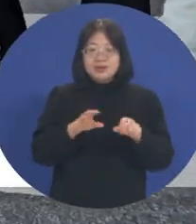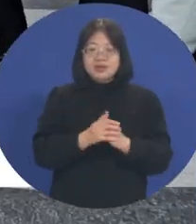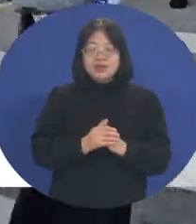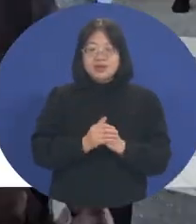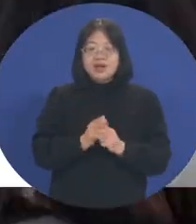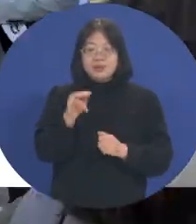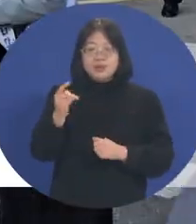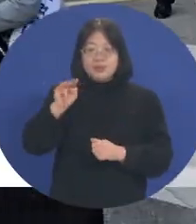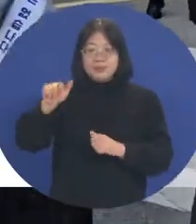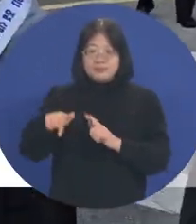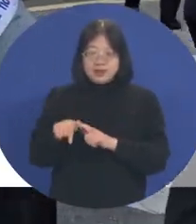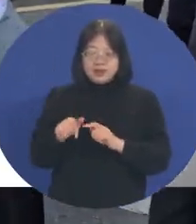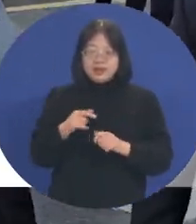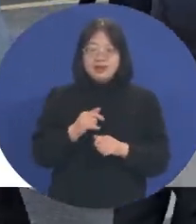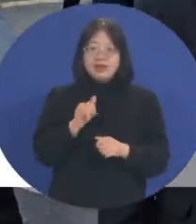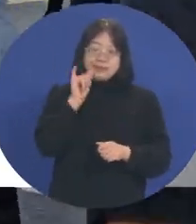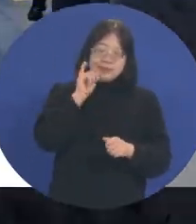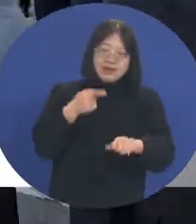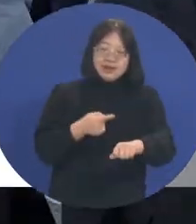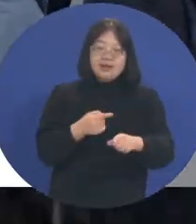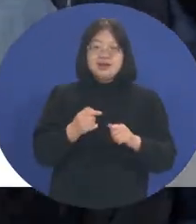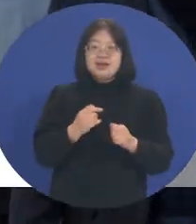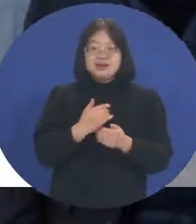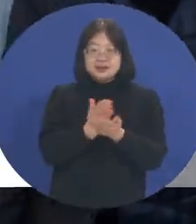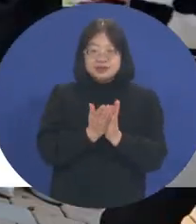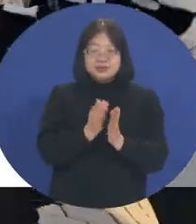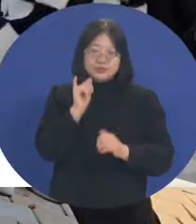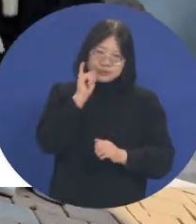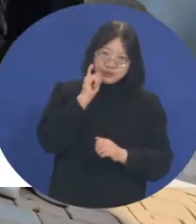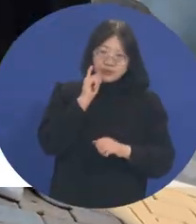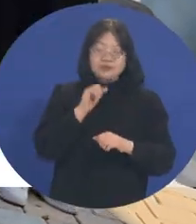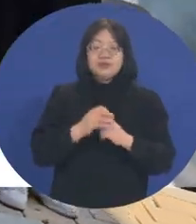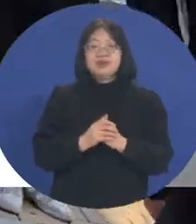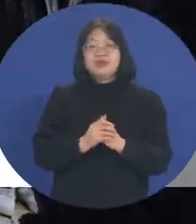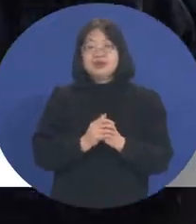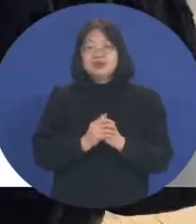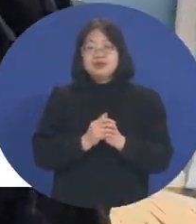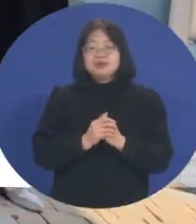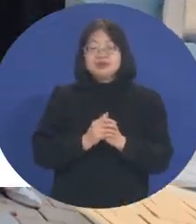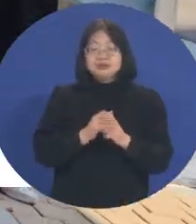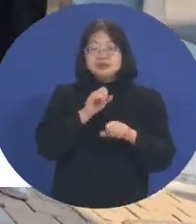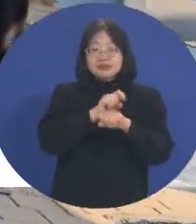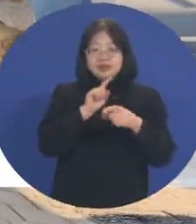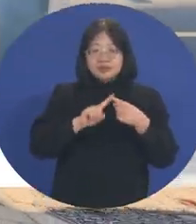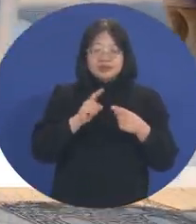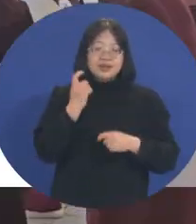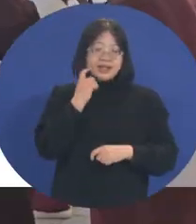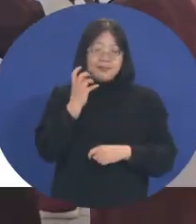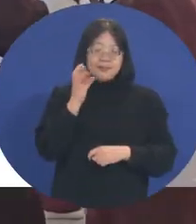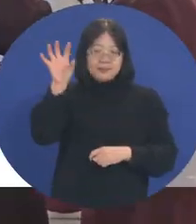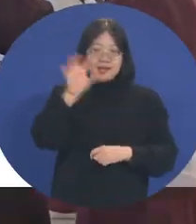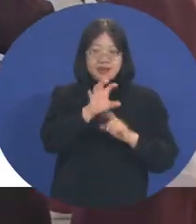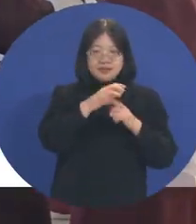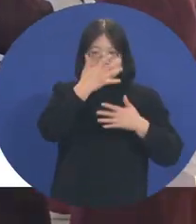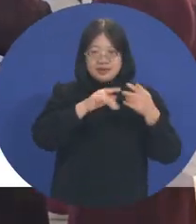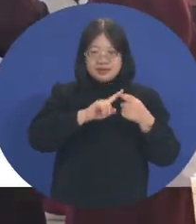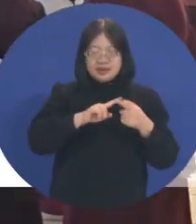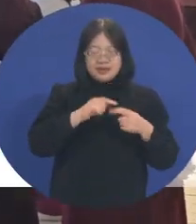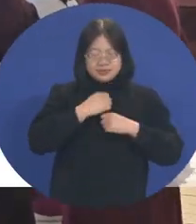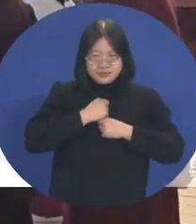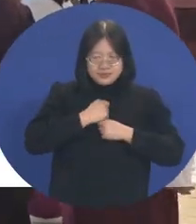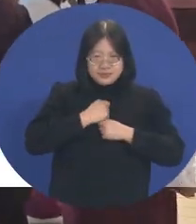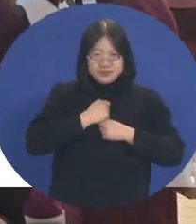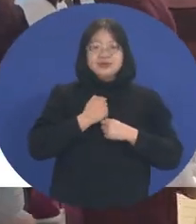도박과 마약 등 중독성 범죄와 딥페이크 기술을 이용한 허위 영상물 제작에 대한 경각심을 높이고 학교폭력 예방